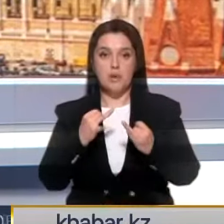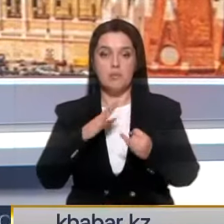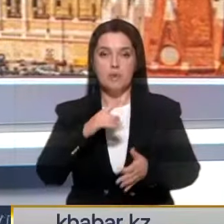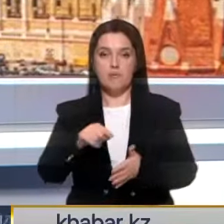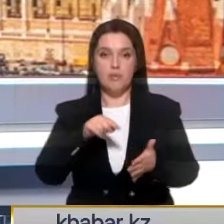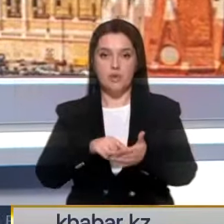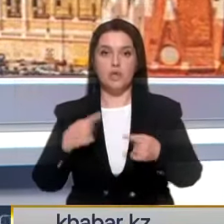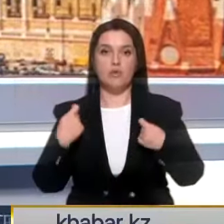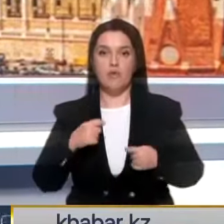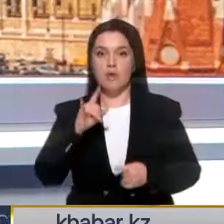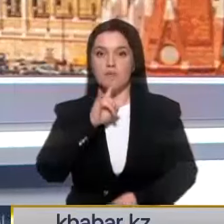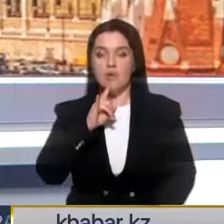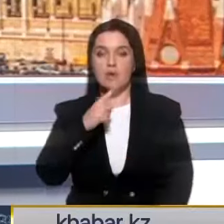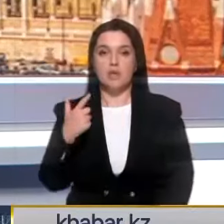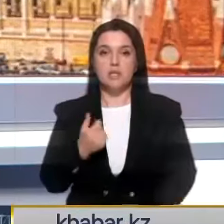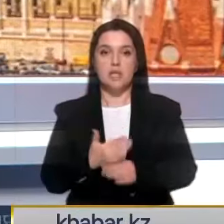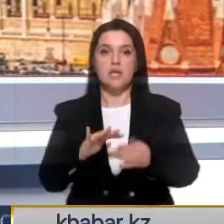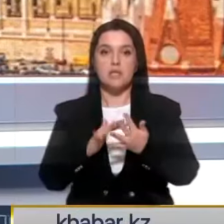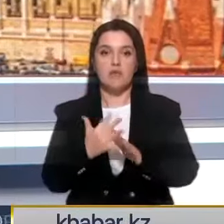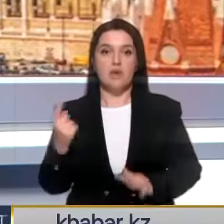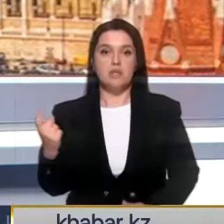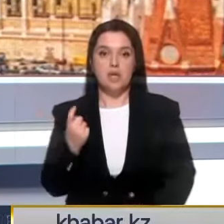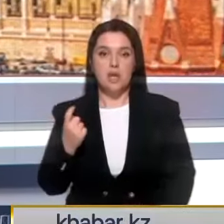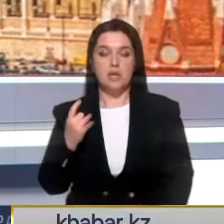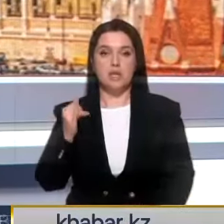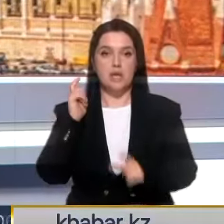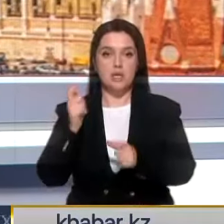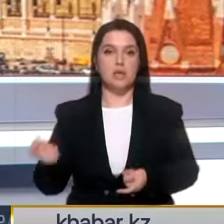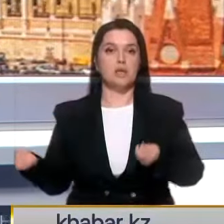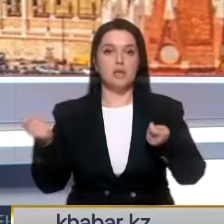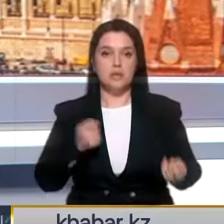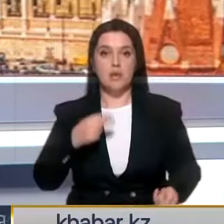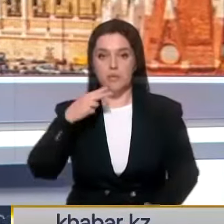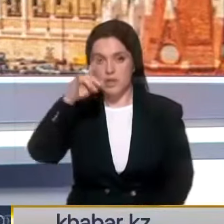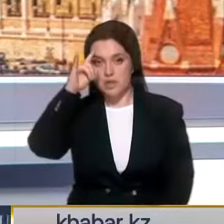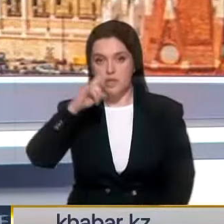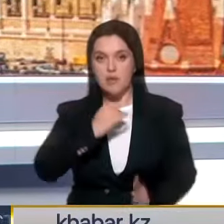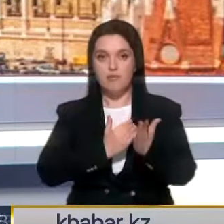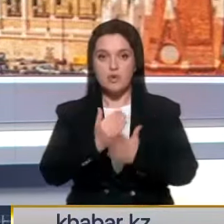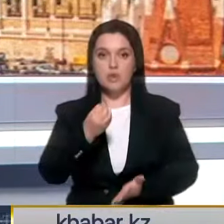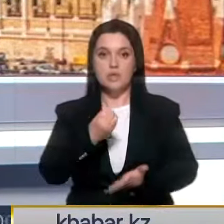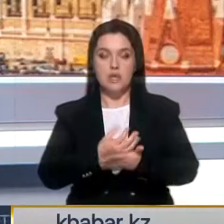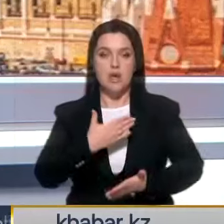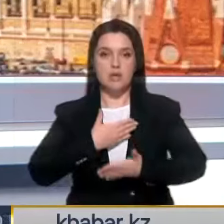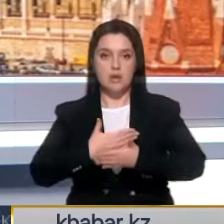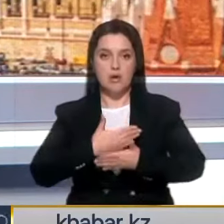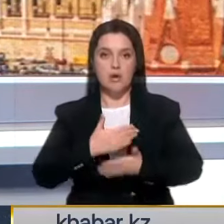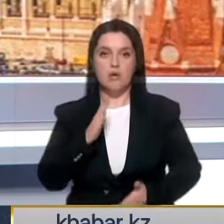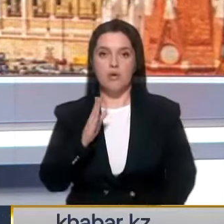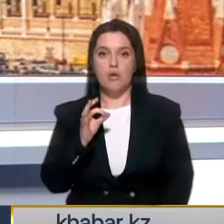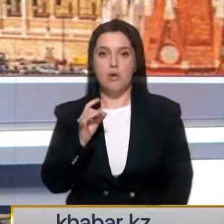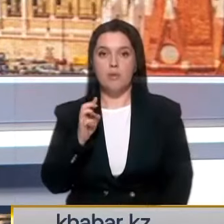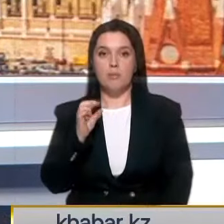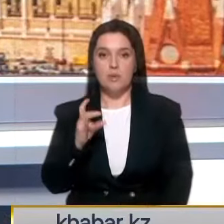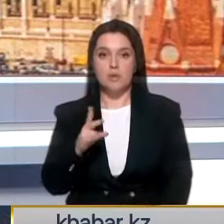переговоров были вопросы торговли нефтегазового сектора сельского хозяйства и логистики также президент Казахстана высоко Оценил активность Виктора